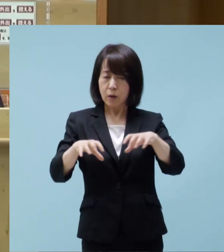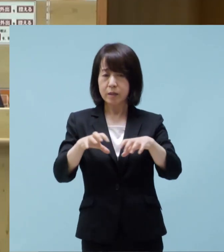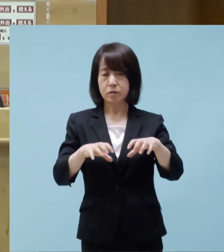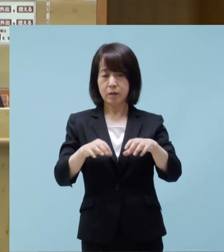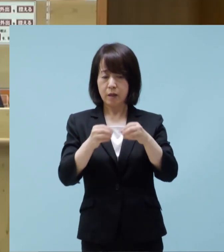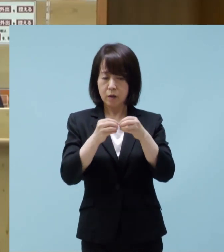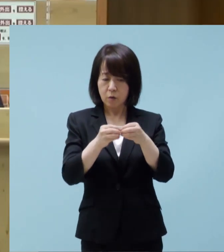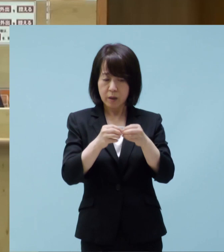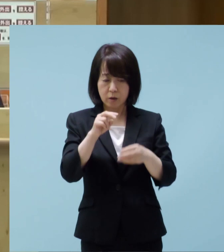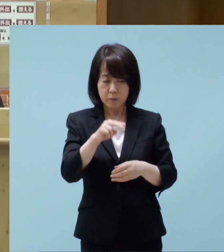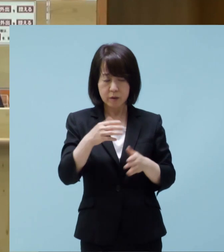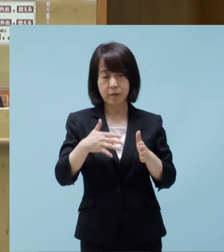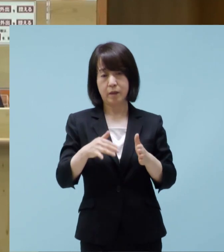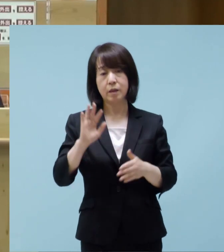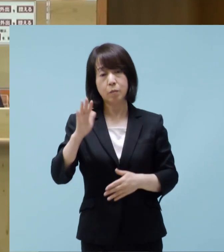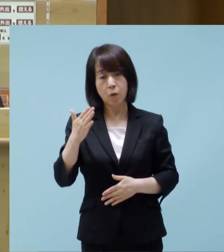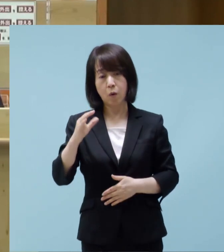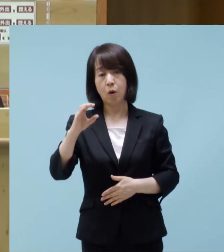ね、何か